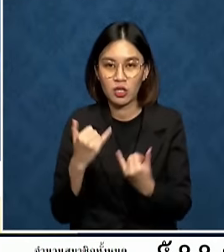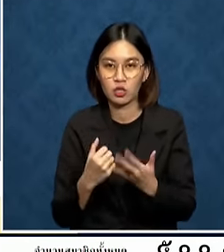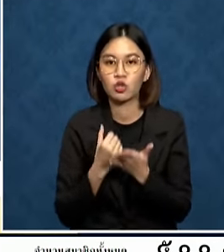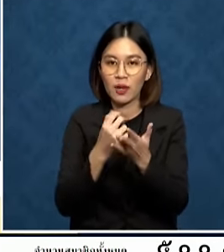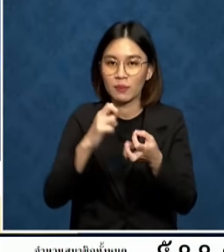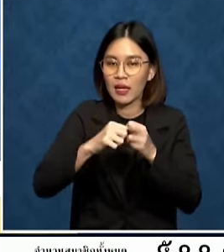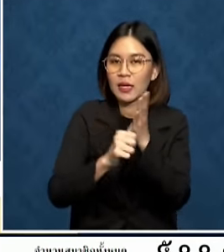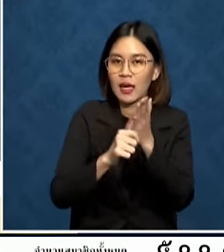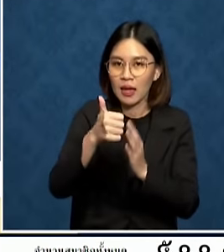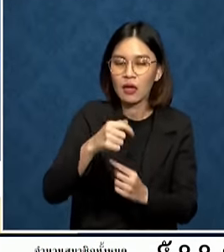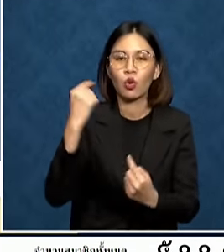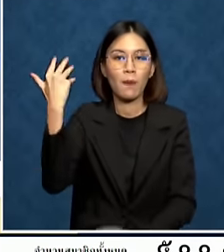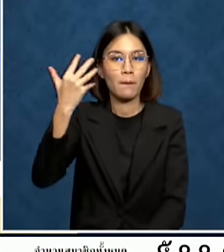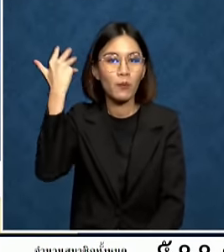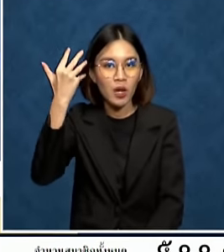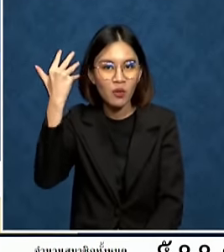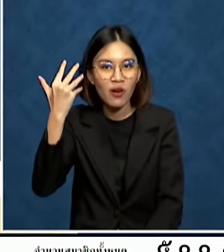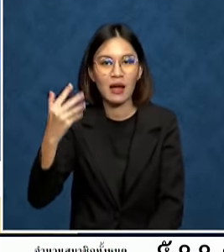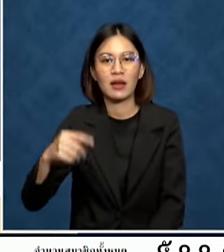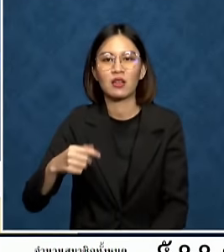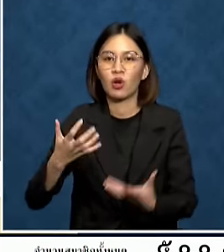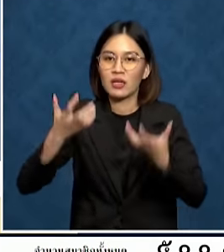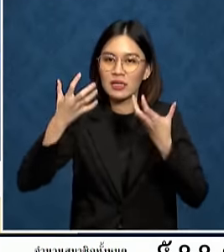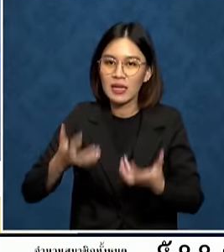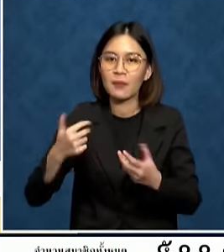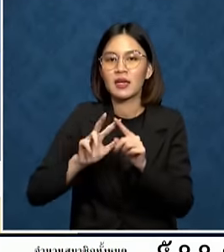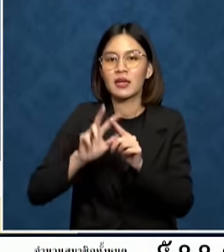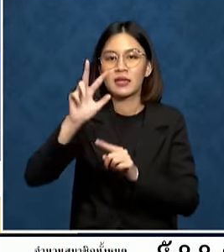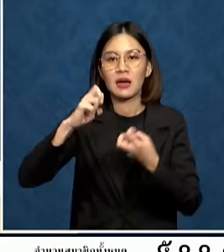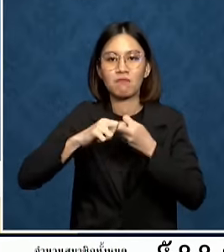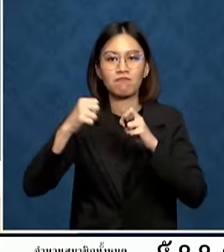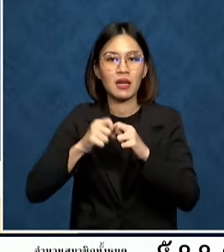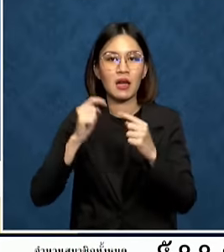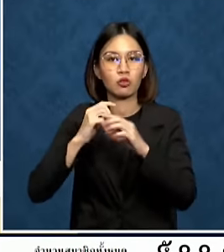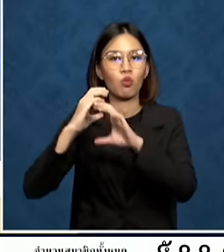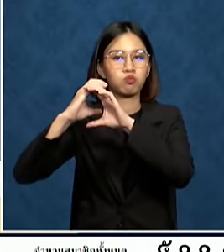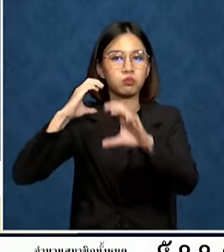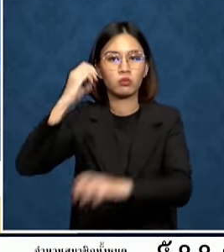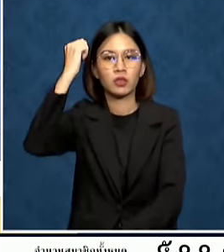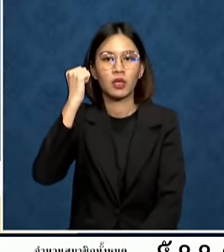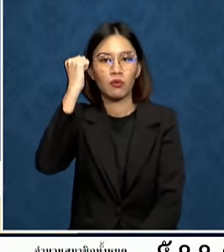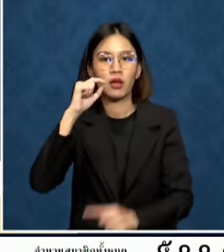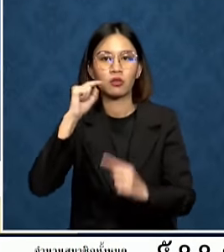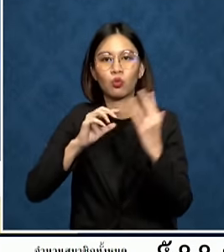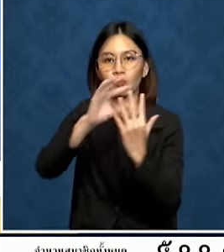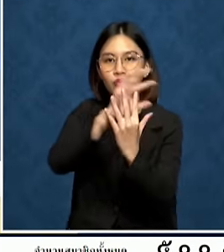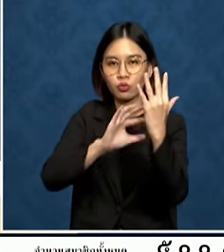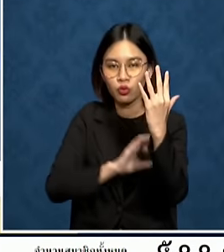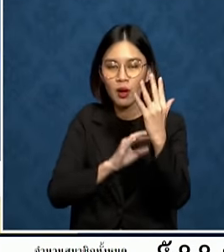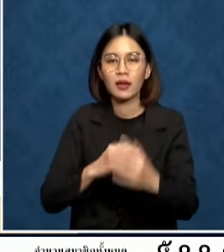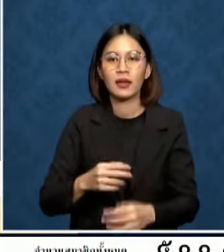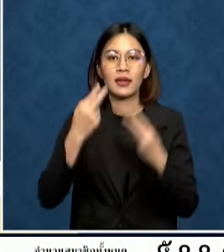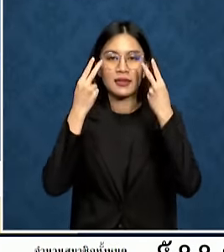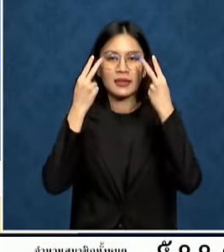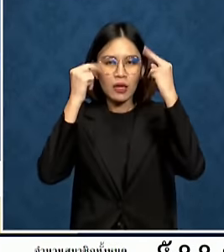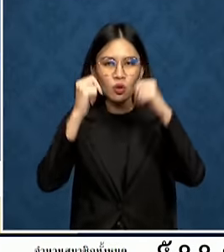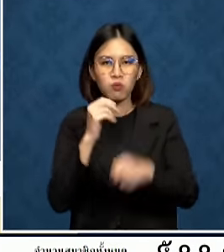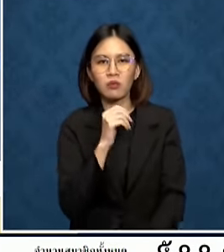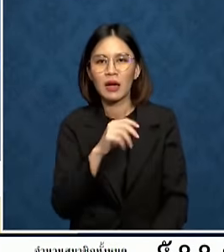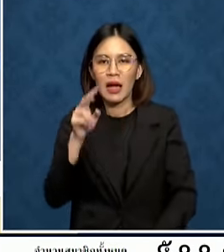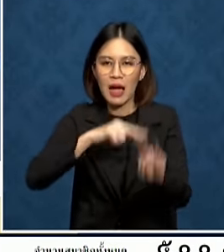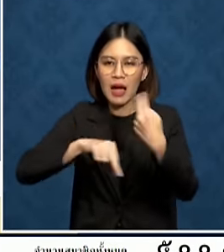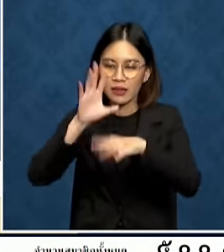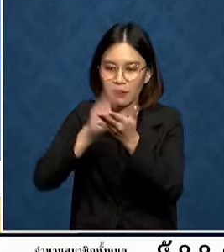มลพิษทางอากาศที่กำลังรุนแรงขึ้นเรื่อยๆและ 3ปัญหาขนส่งสาธารณะที่มีในทุกภูมิภาคท่านนายกไม่ต้องไปหา